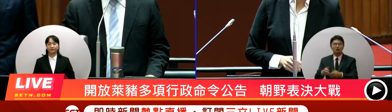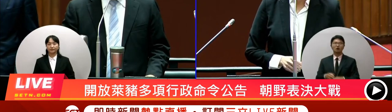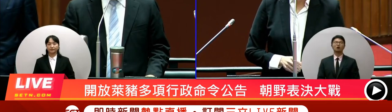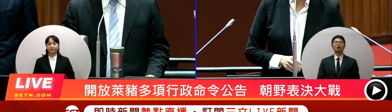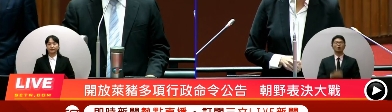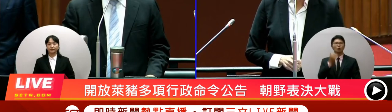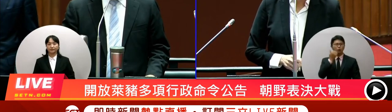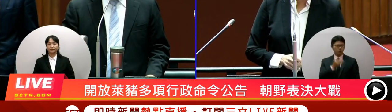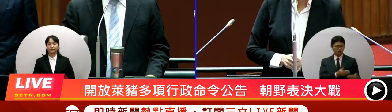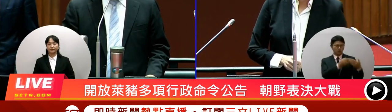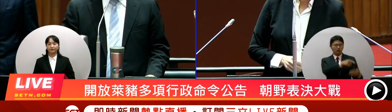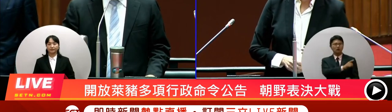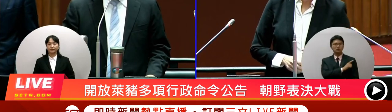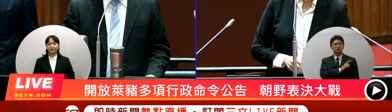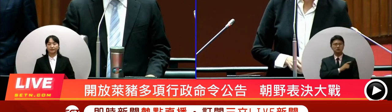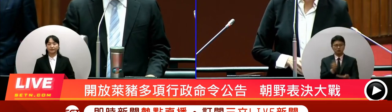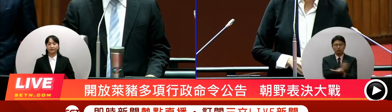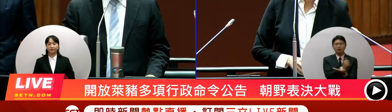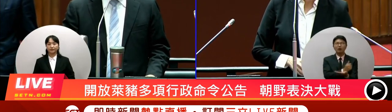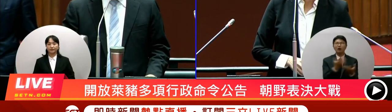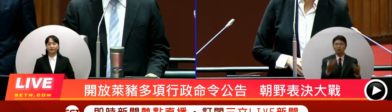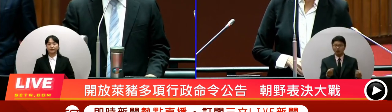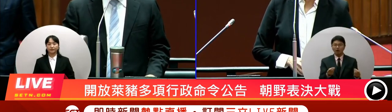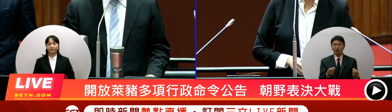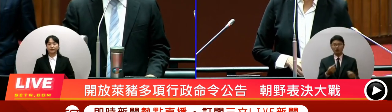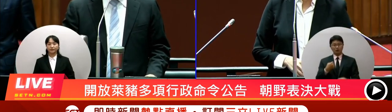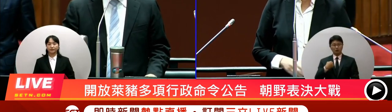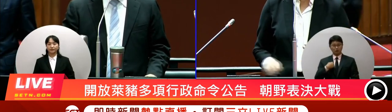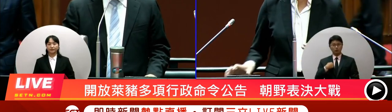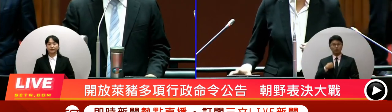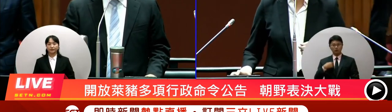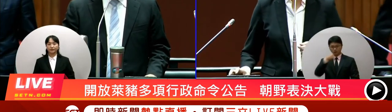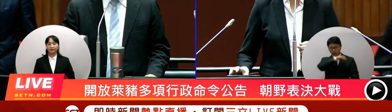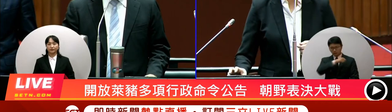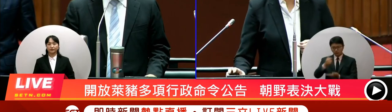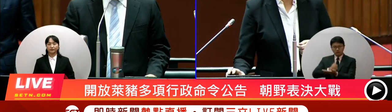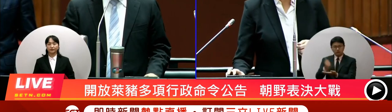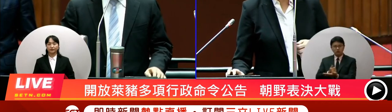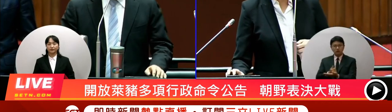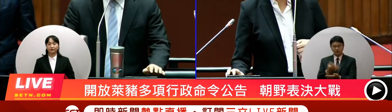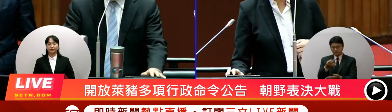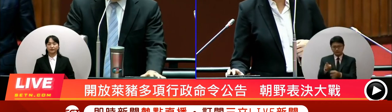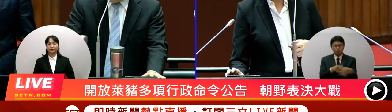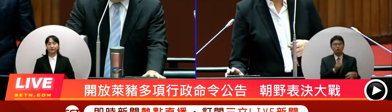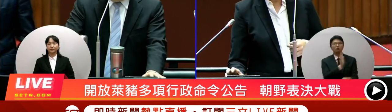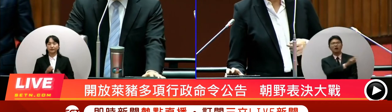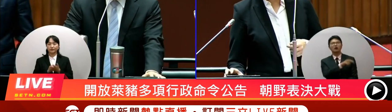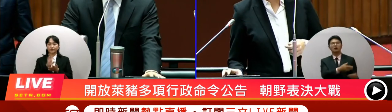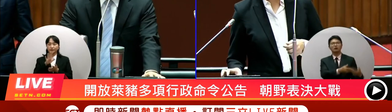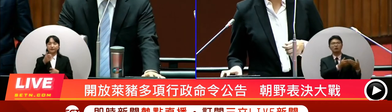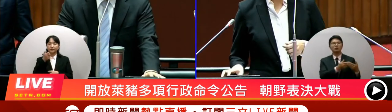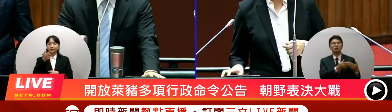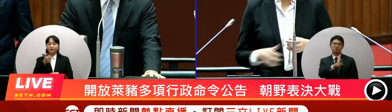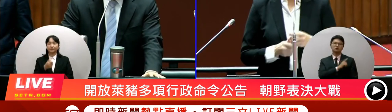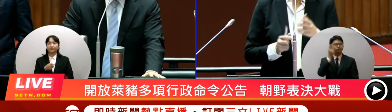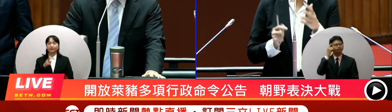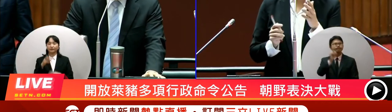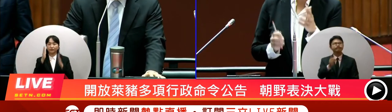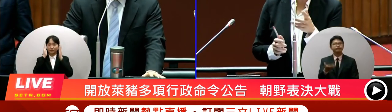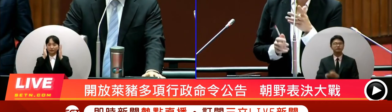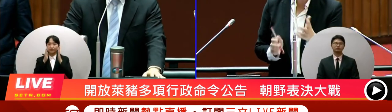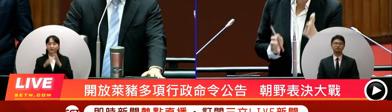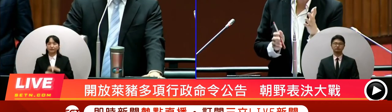来吃，那最后这个钱呢还给中国人赚去，你的感受是什么？ 委员，很谢谢你，很认真。 那最